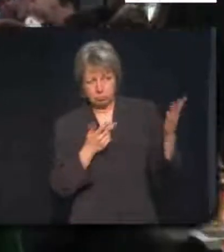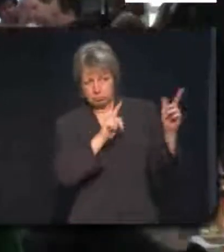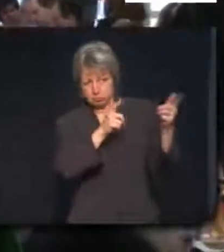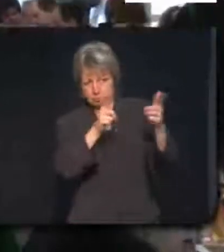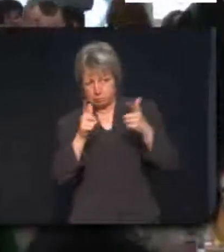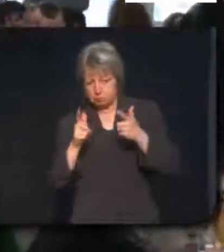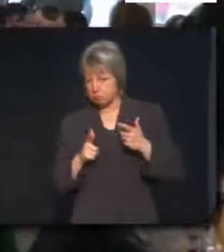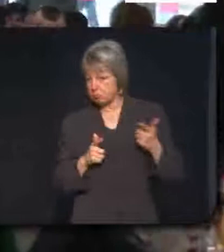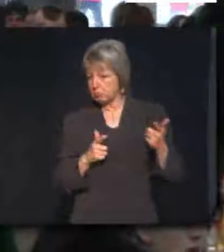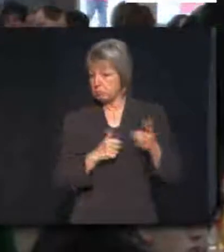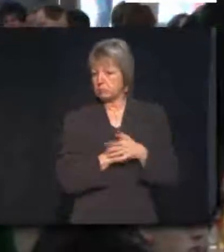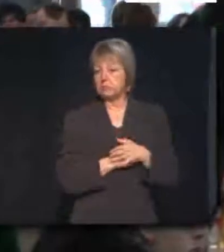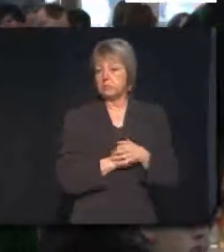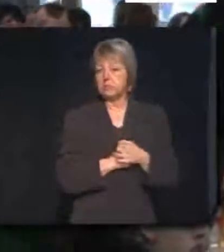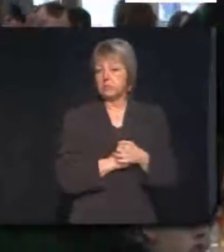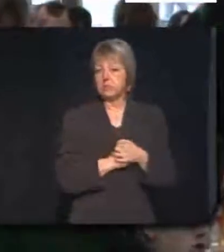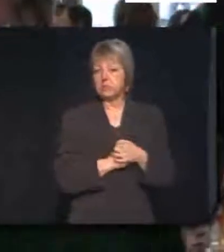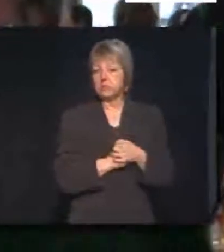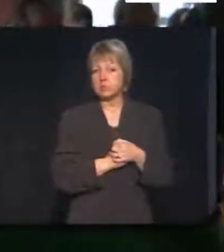Moment